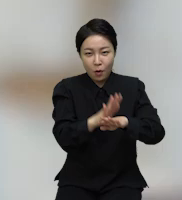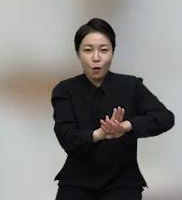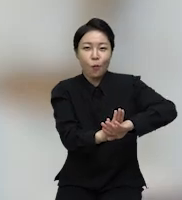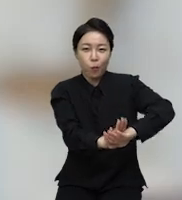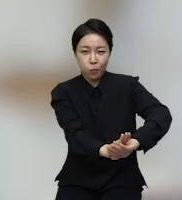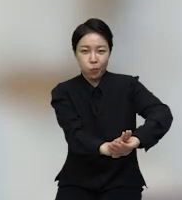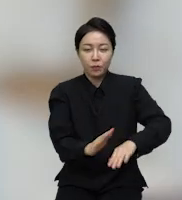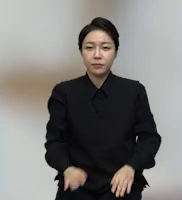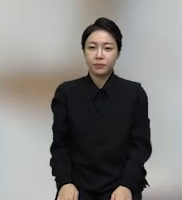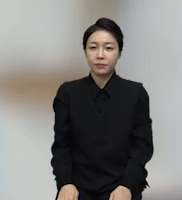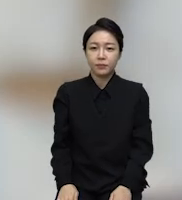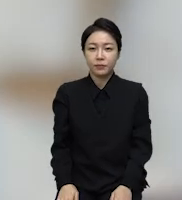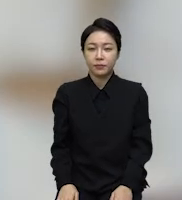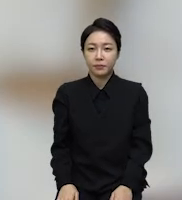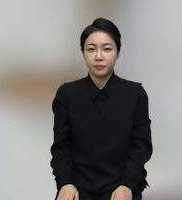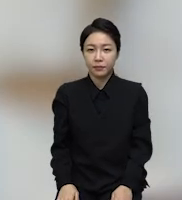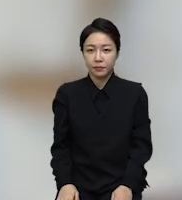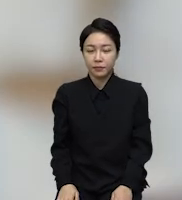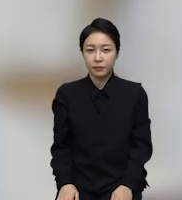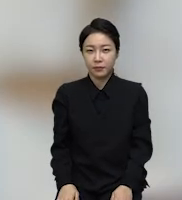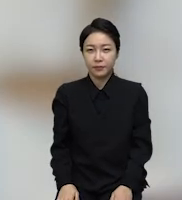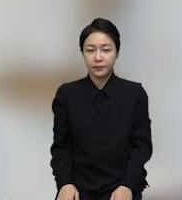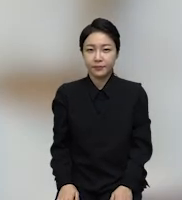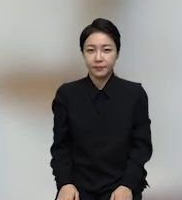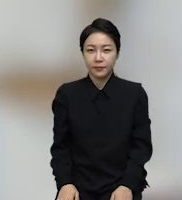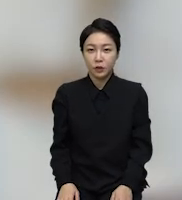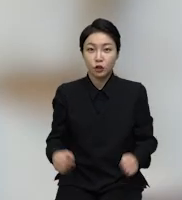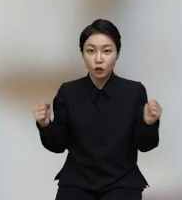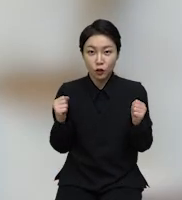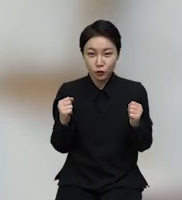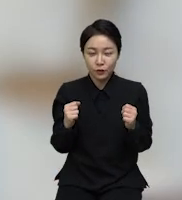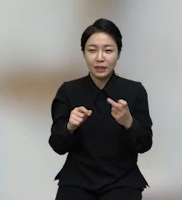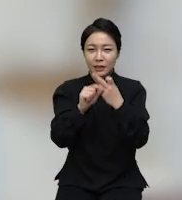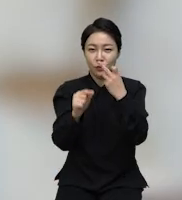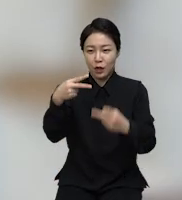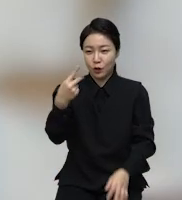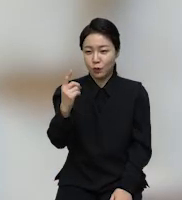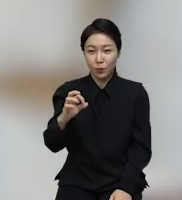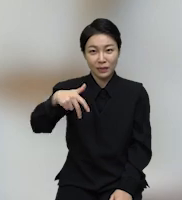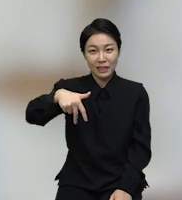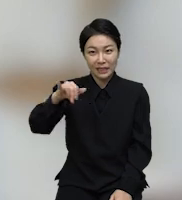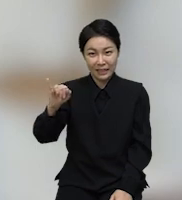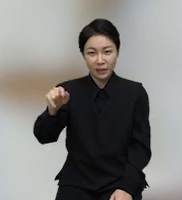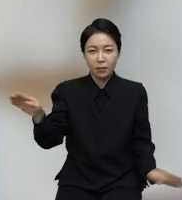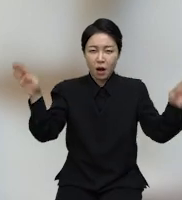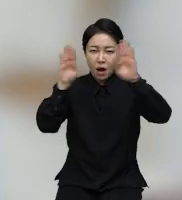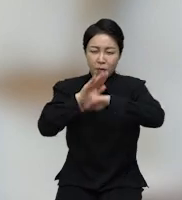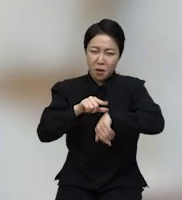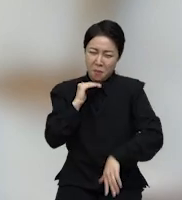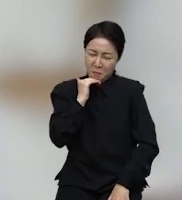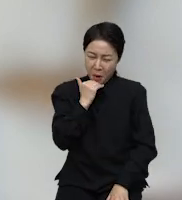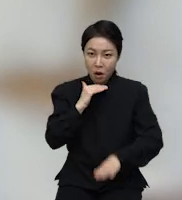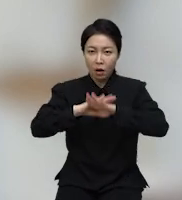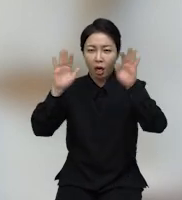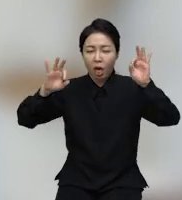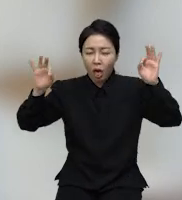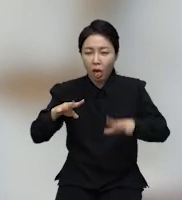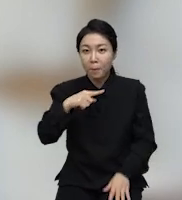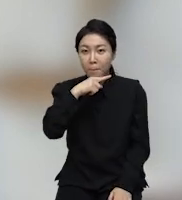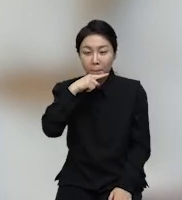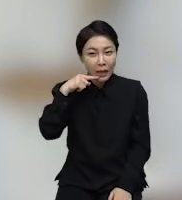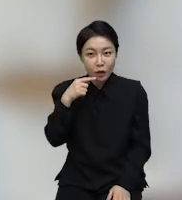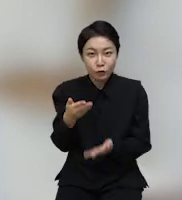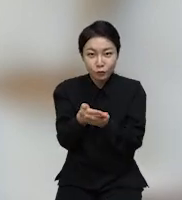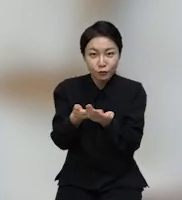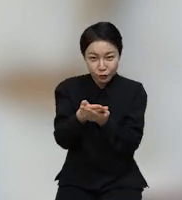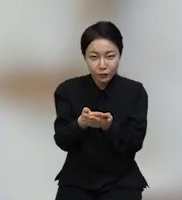먹을 수 있도록 김치광을 만들어 보관했습니다. 겨울의 대표적인 절기 동지는 밤이 가장 길고 낮이 짧은